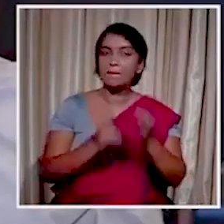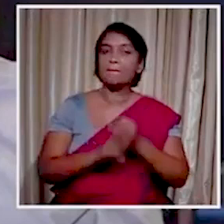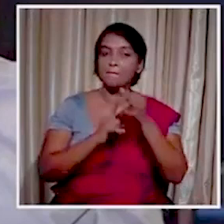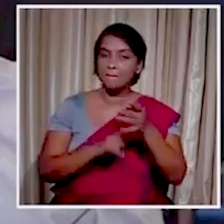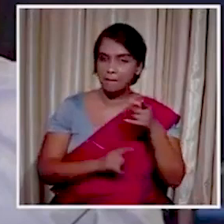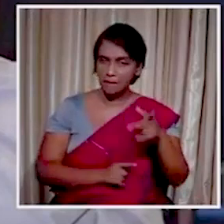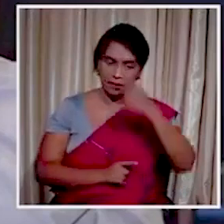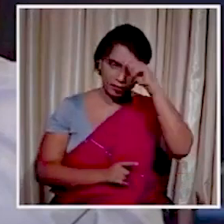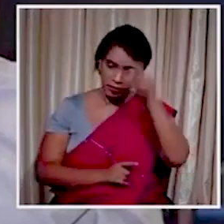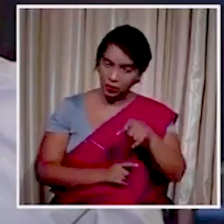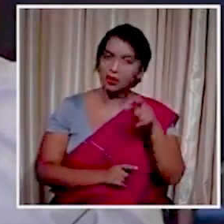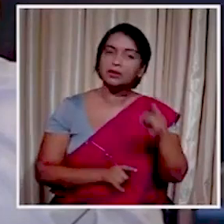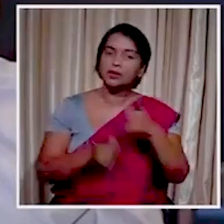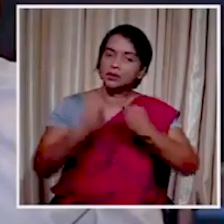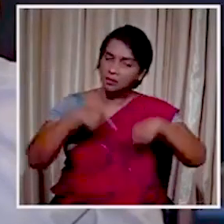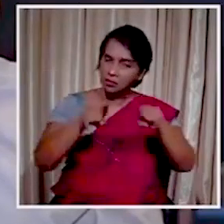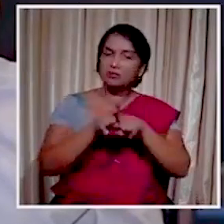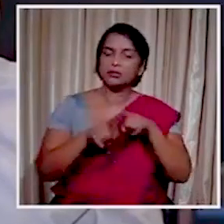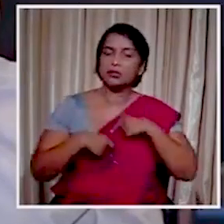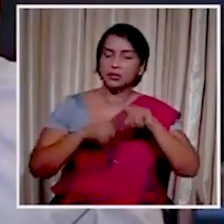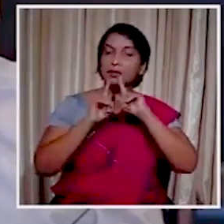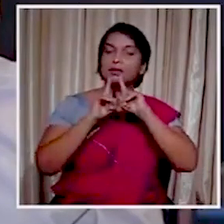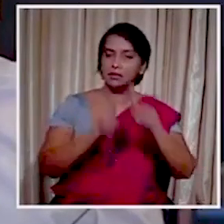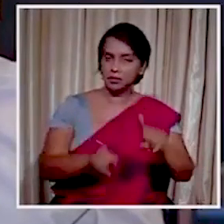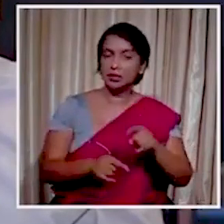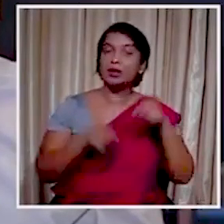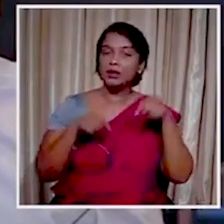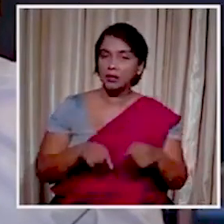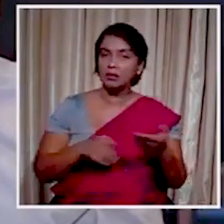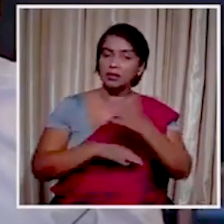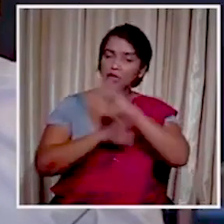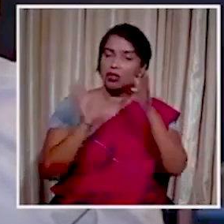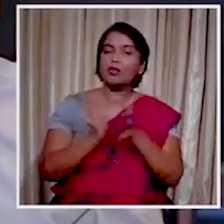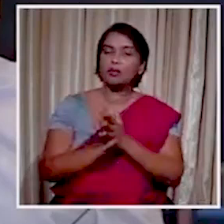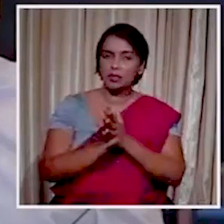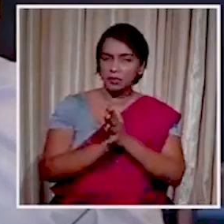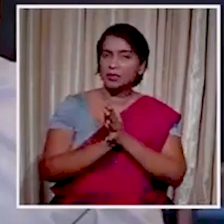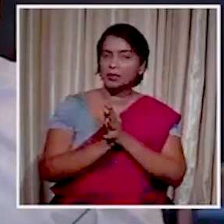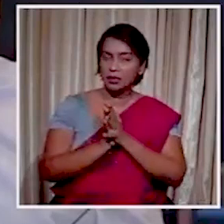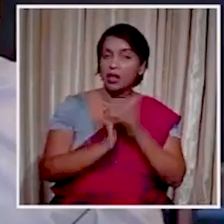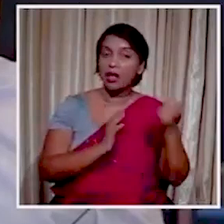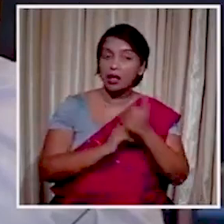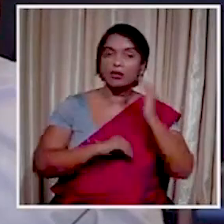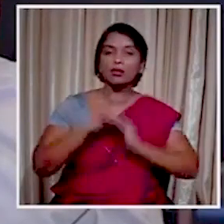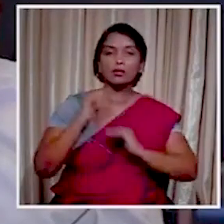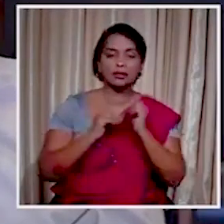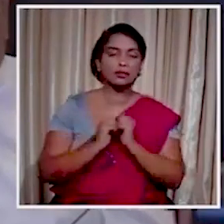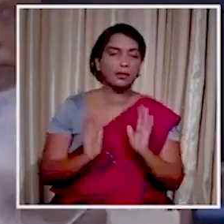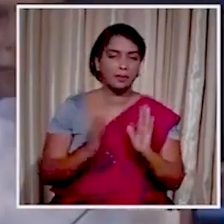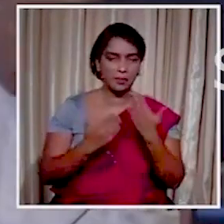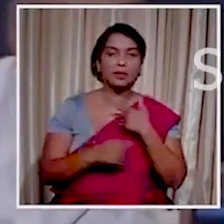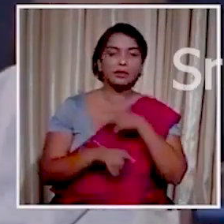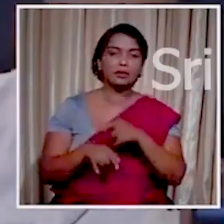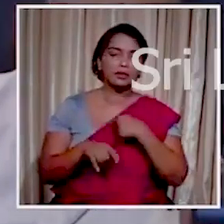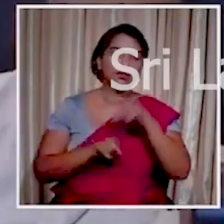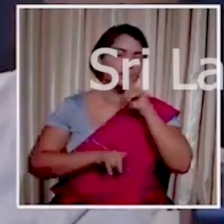ප්‍රේමදාස මහතුමාටත් ඒ සියලු දෙනාගෙන් මේ ඉල්ලීම කරන්න අද අපි ඔක්කොම එකට එකතු වෙලා අපි අලුත් ක්‍රමවේදයක් බලමු. ඒ ගැන තමයි